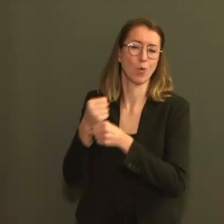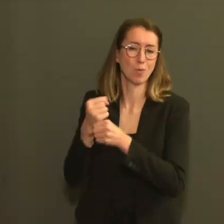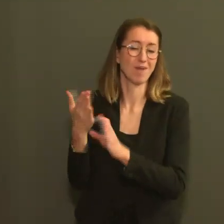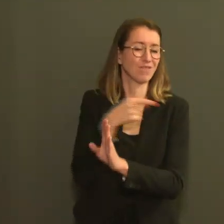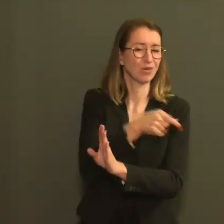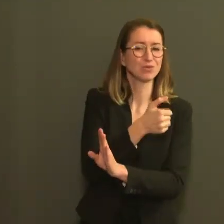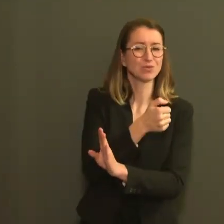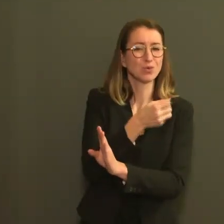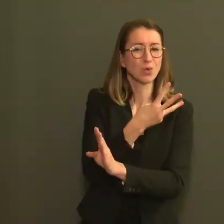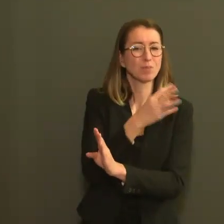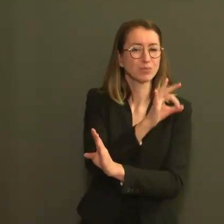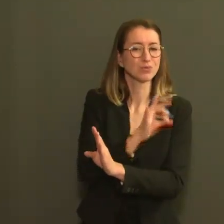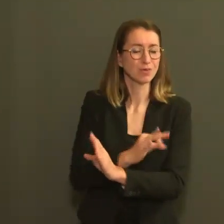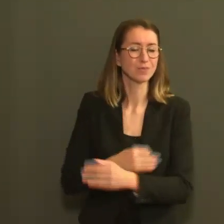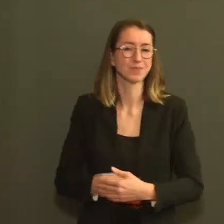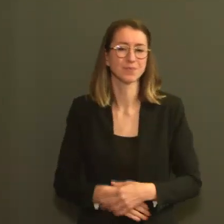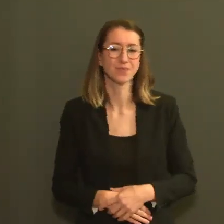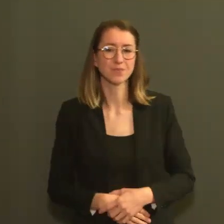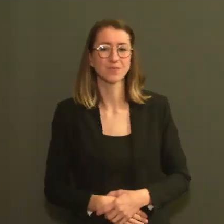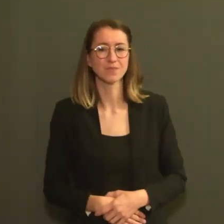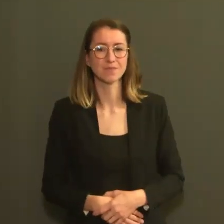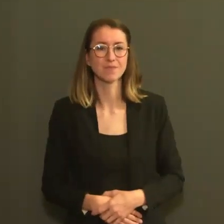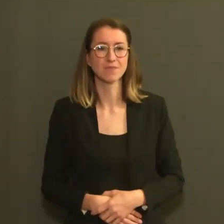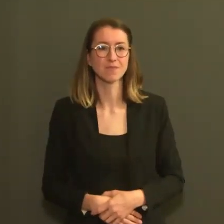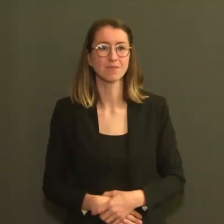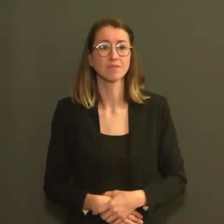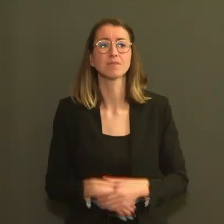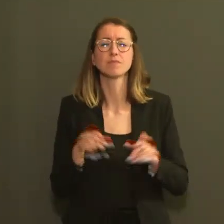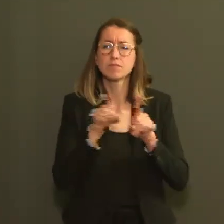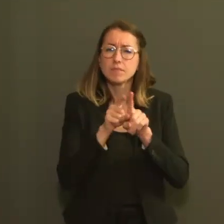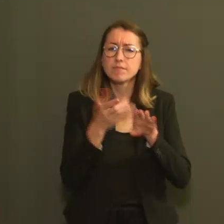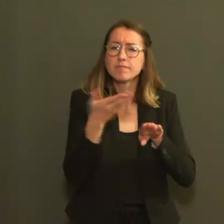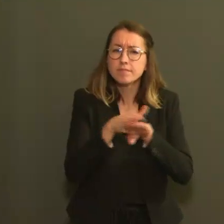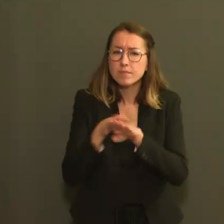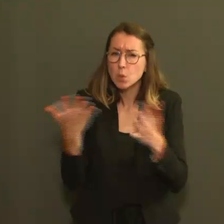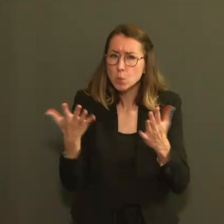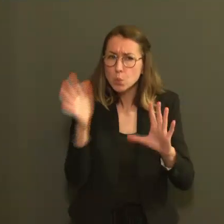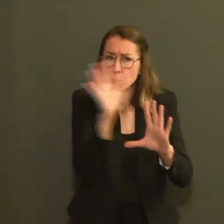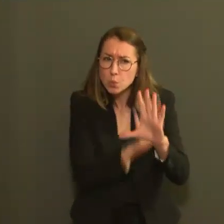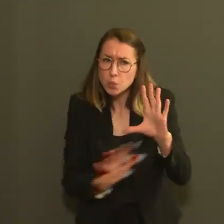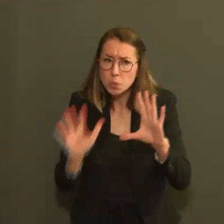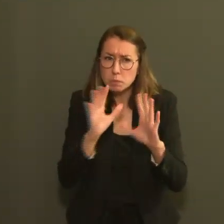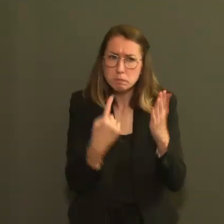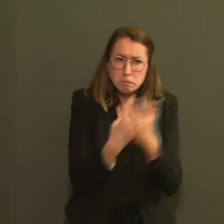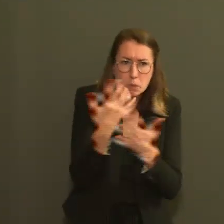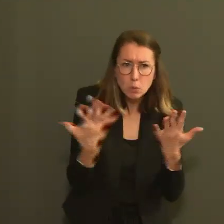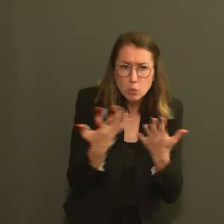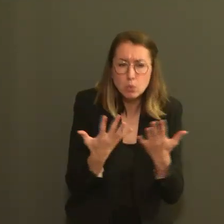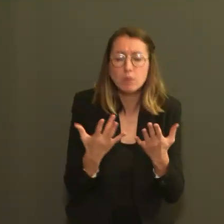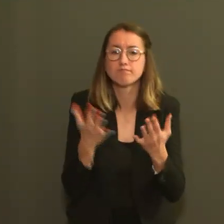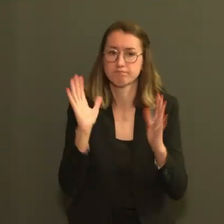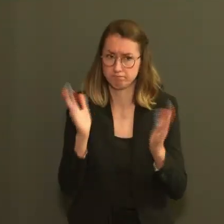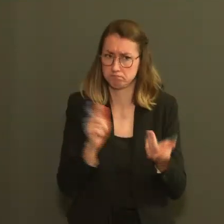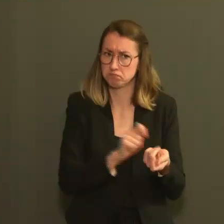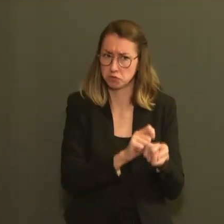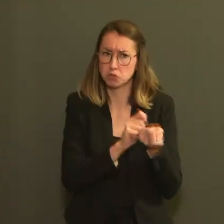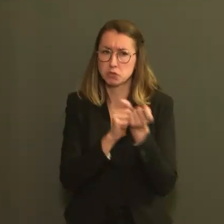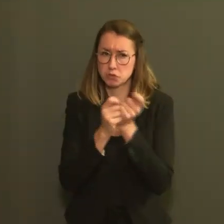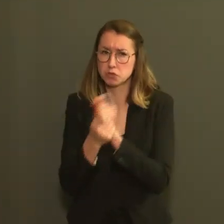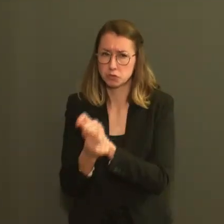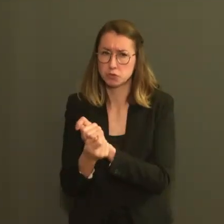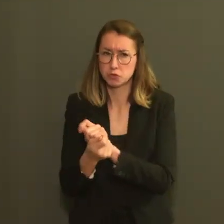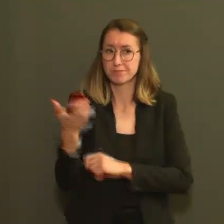Le lieu de survenue du décès a aussi changé puisque lors de la première vague, la moitié des décès, 49% des décès,